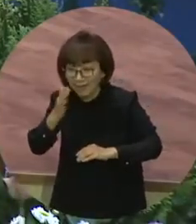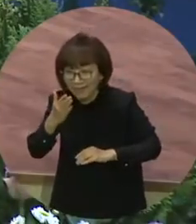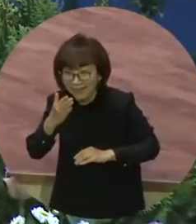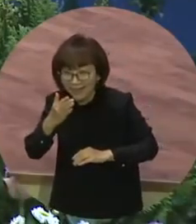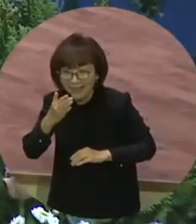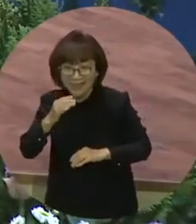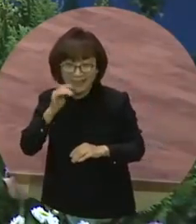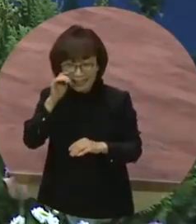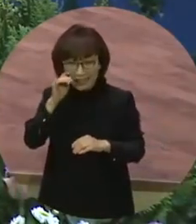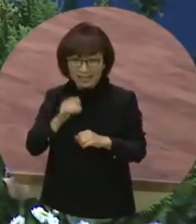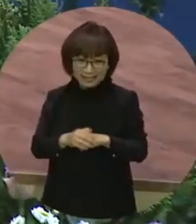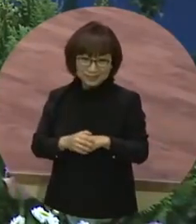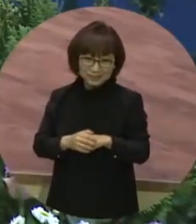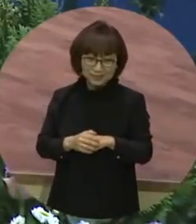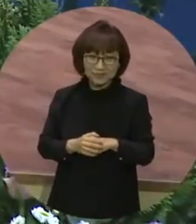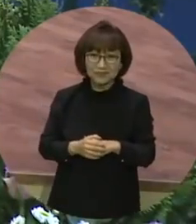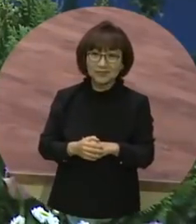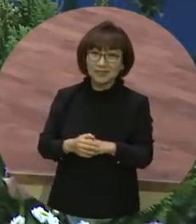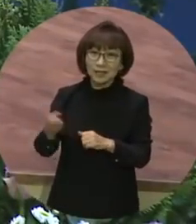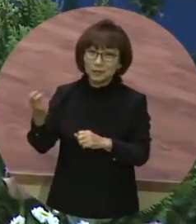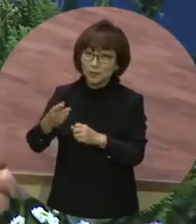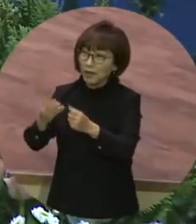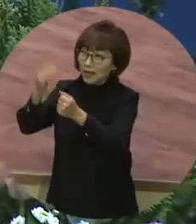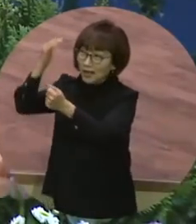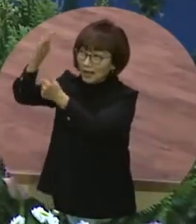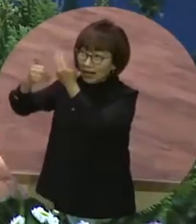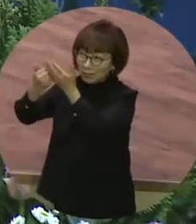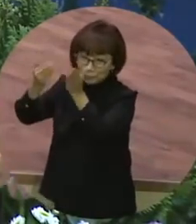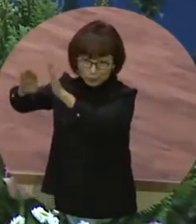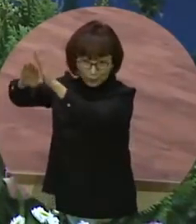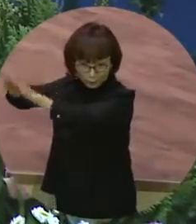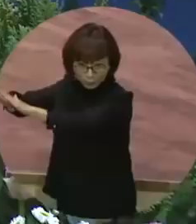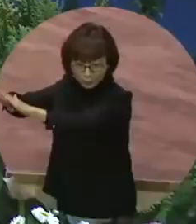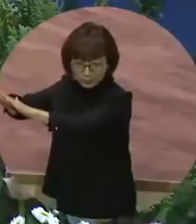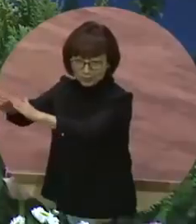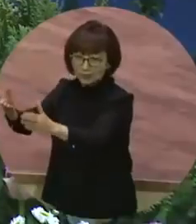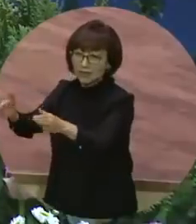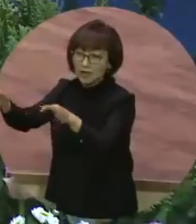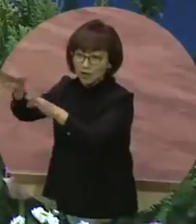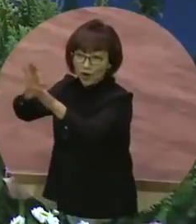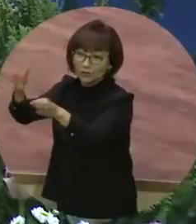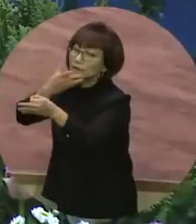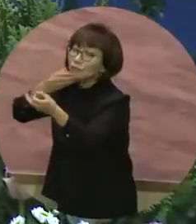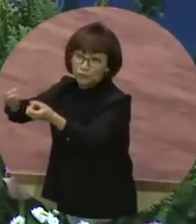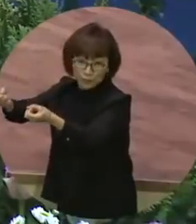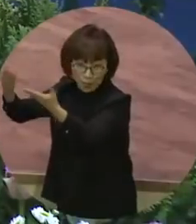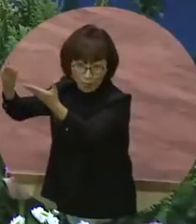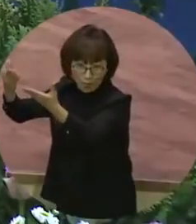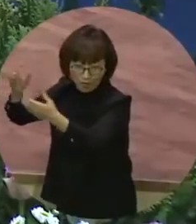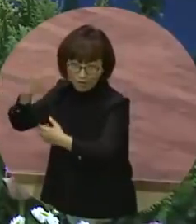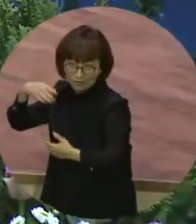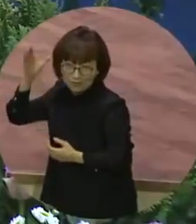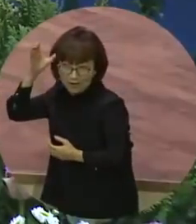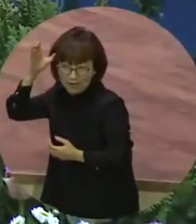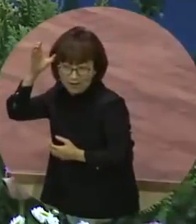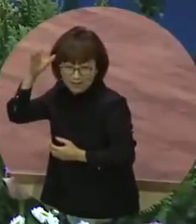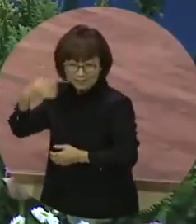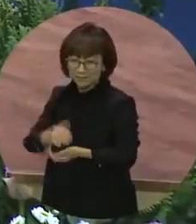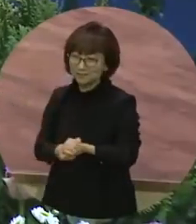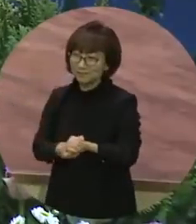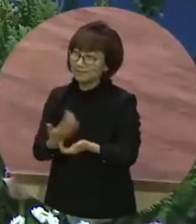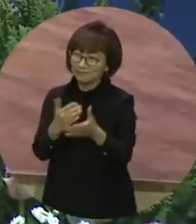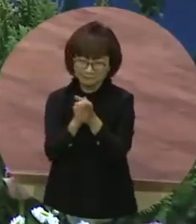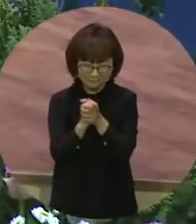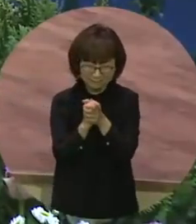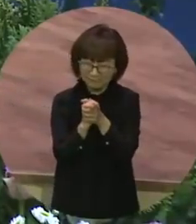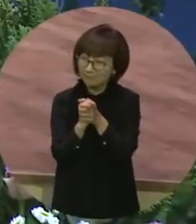여러분들 빛의 경제도 바라봐야 돼요. 이 땅에 살면서요, 하나님 축복을 받아가 빛의 경제, 빛을 바라는 흑암 경제가 얼마나